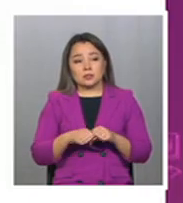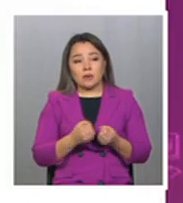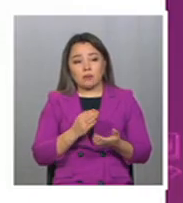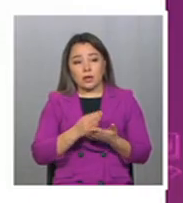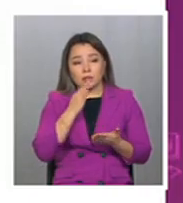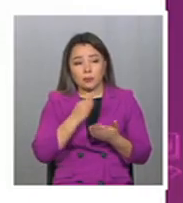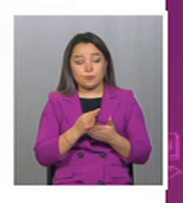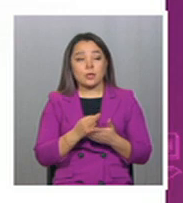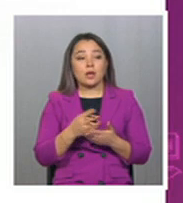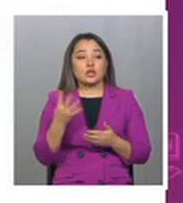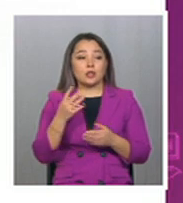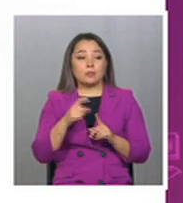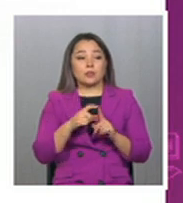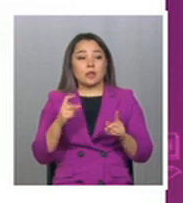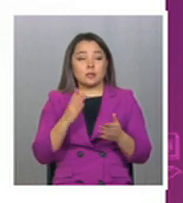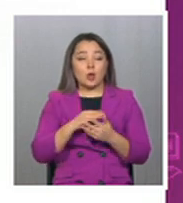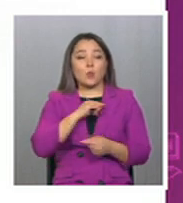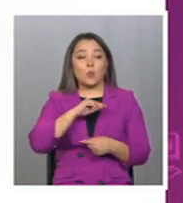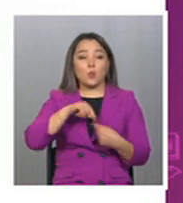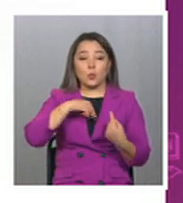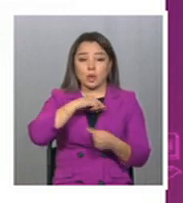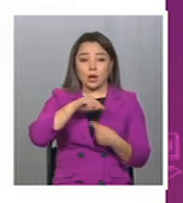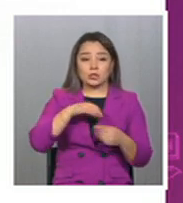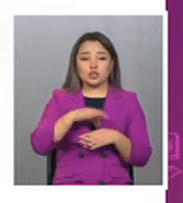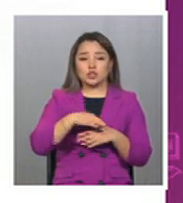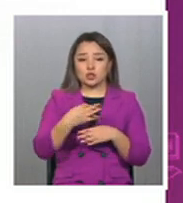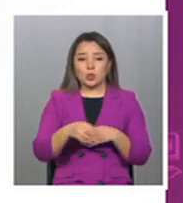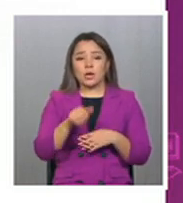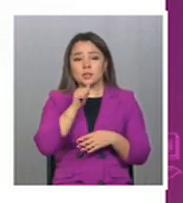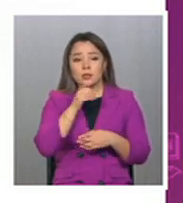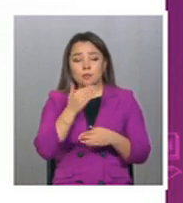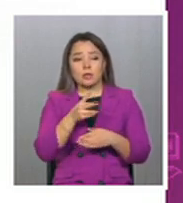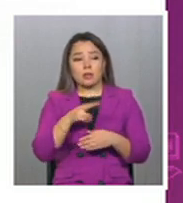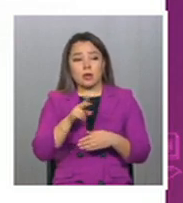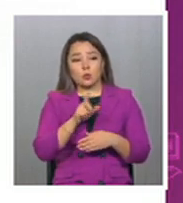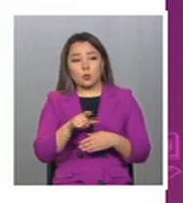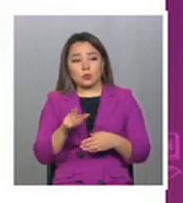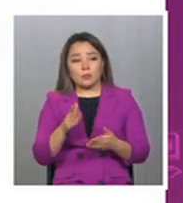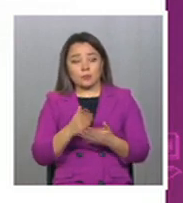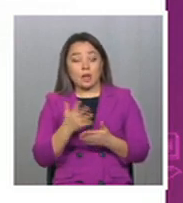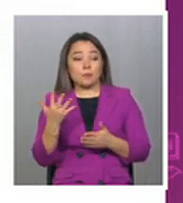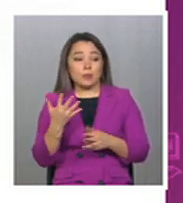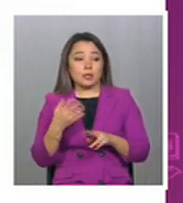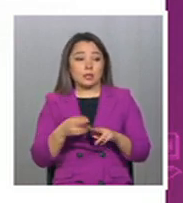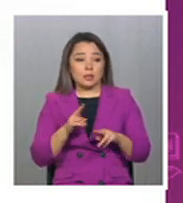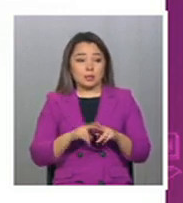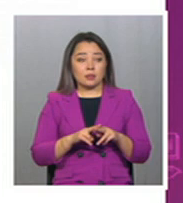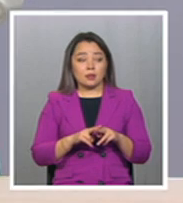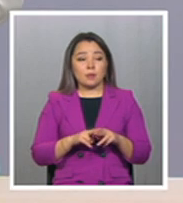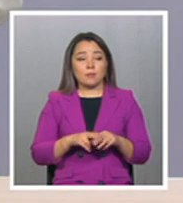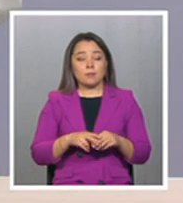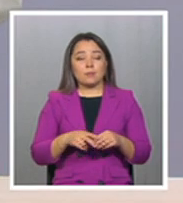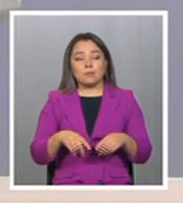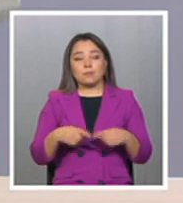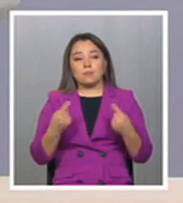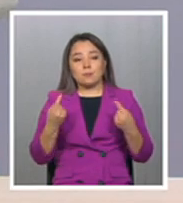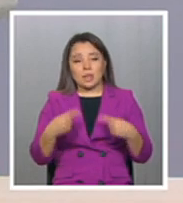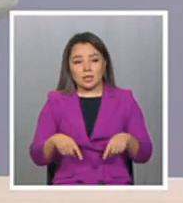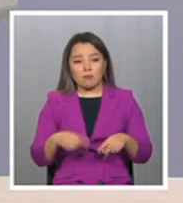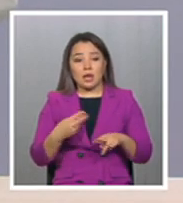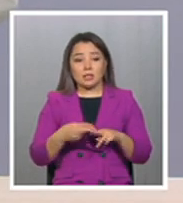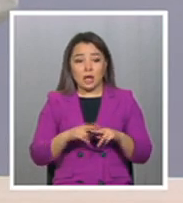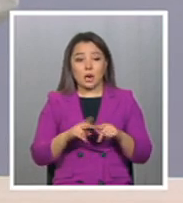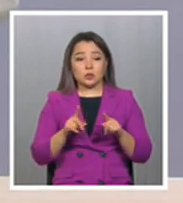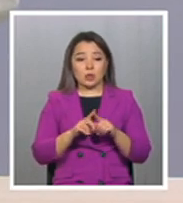Четвертое предложение – ураган – жестокое испытание для людей. И пятое – бедствие. Ребята,